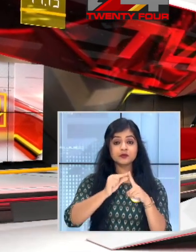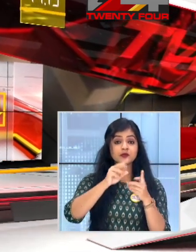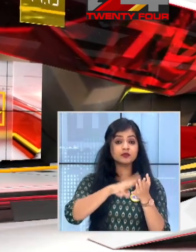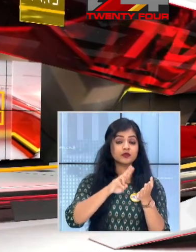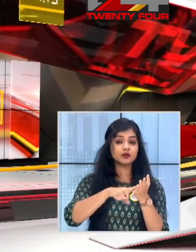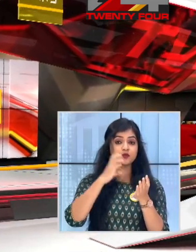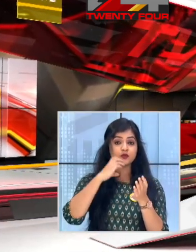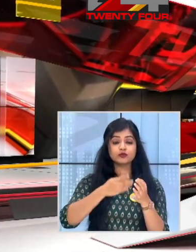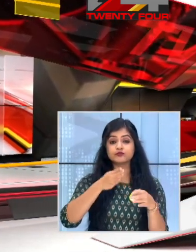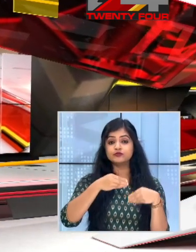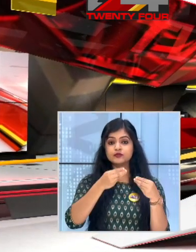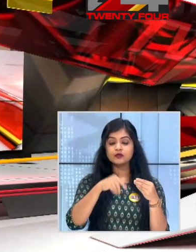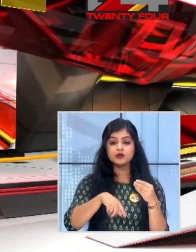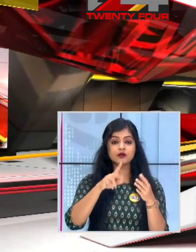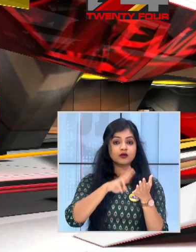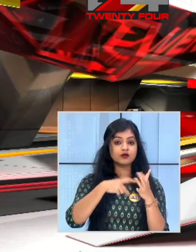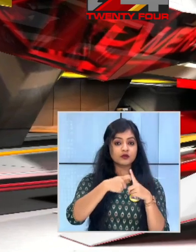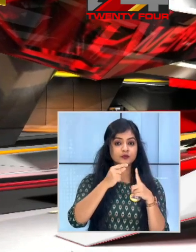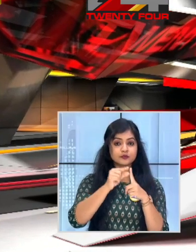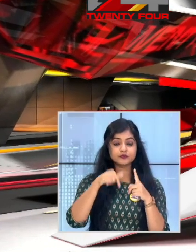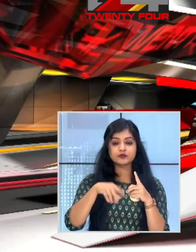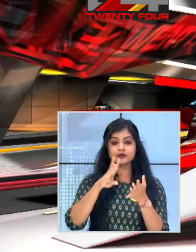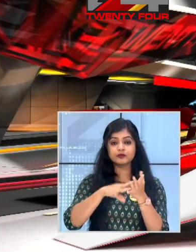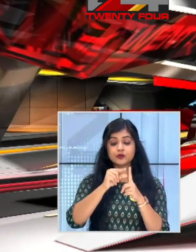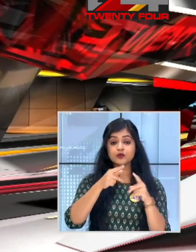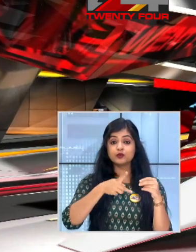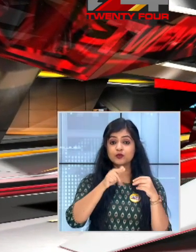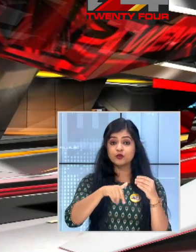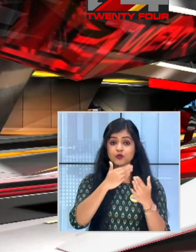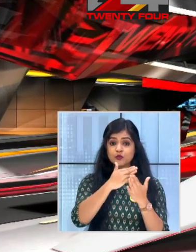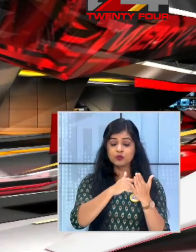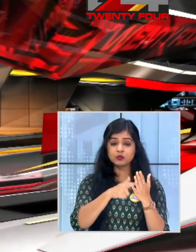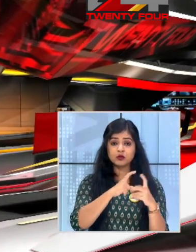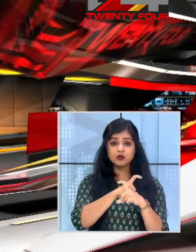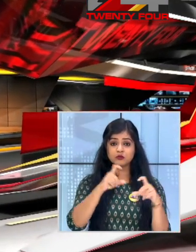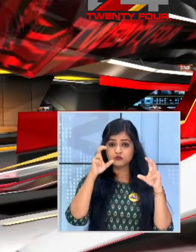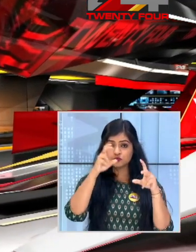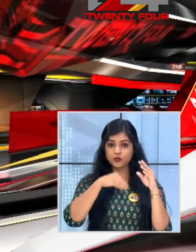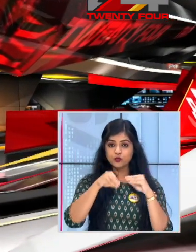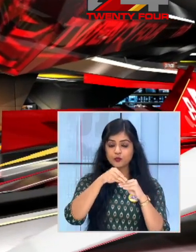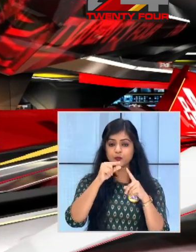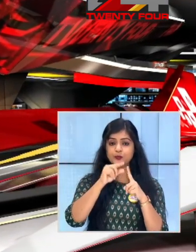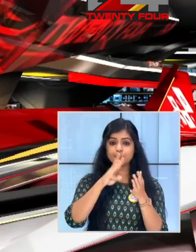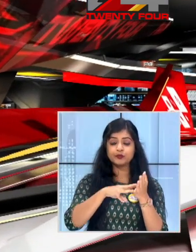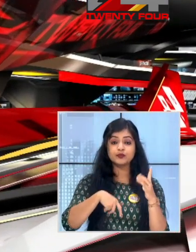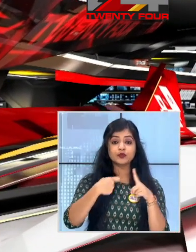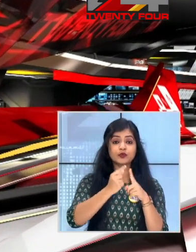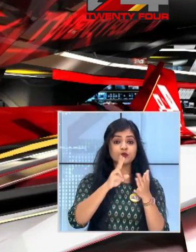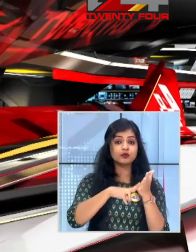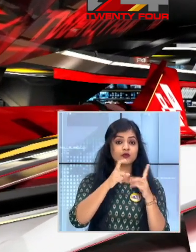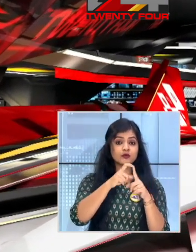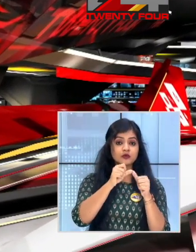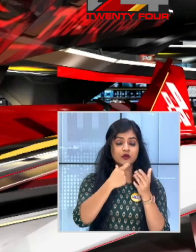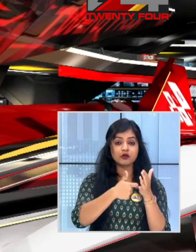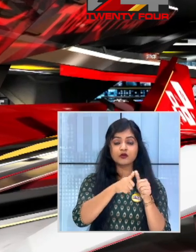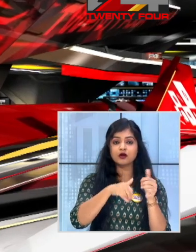പ്രധാനമന്ത്രി നരേന്ദ്രമോദിയെ പ്രശംസിച്ച് NK പ്രേമചന്ദ്രൻ MP ഉദ്ഘാടനം ചെയ്യുന്ന പദ്ധതികൾ കൃത്യമായി നിരീക്ഷിക്കുന്ന ആളാണ് പ്രധാനമന്ത്രി. കുണ്ടറ പള്ളിമുക്ക് റെയിൽവേ